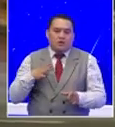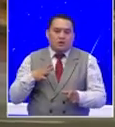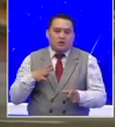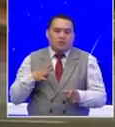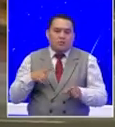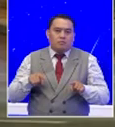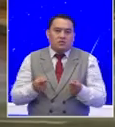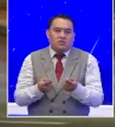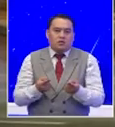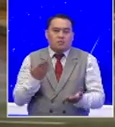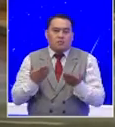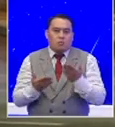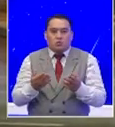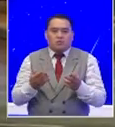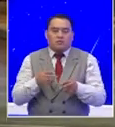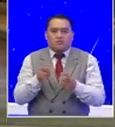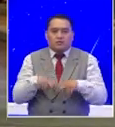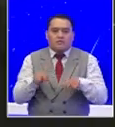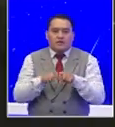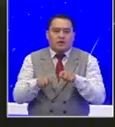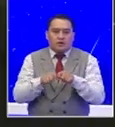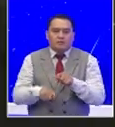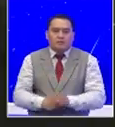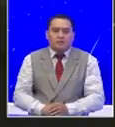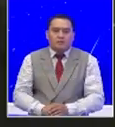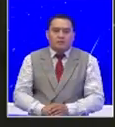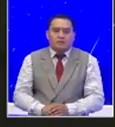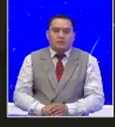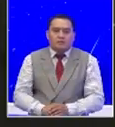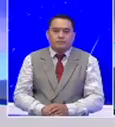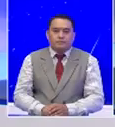или под стражей, или под следствием.